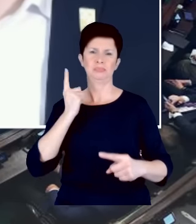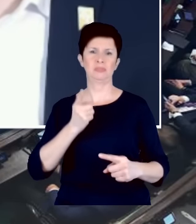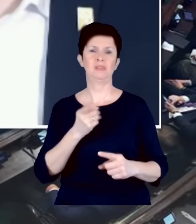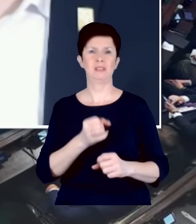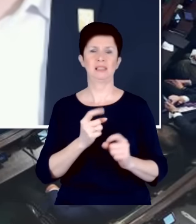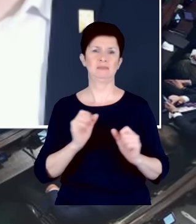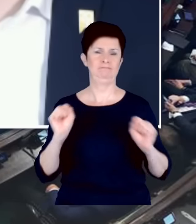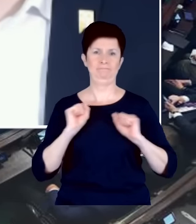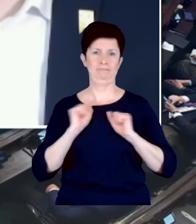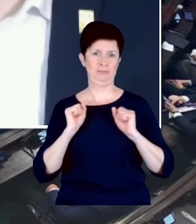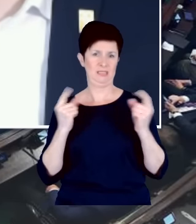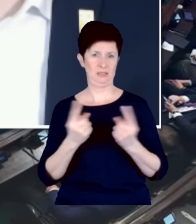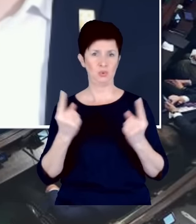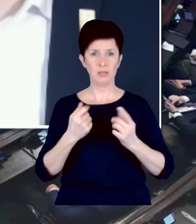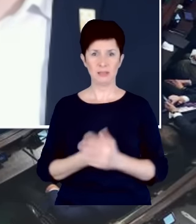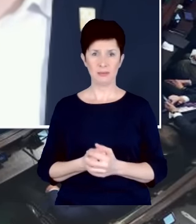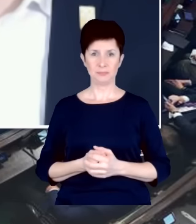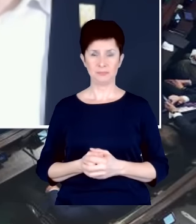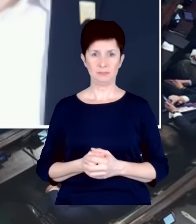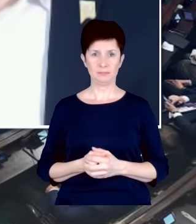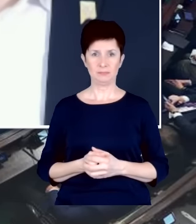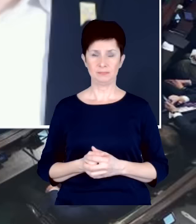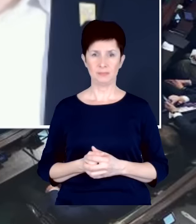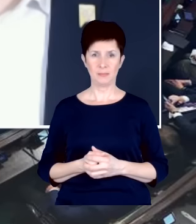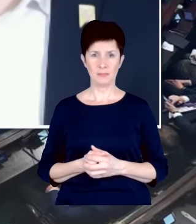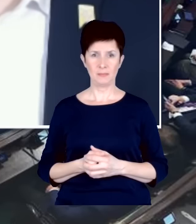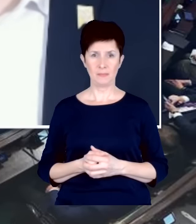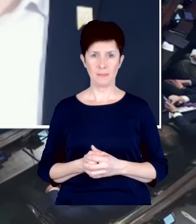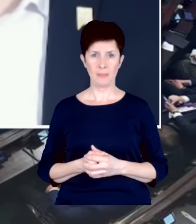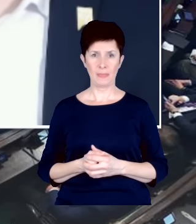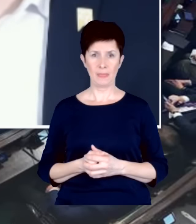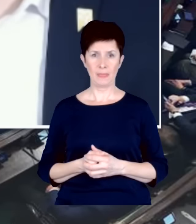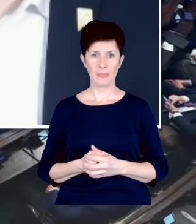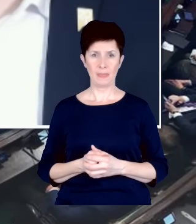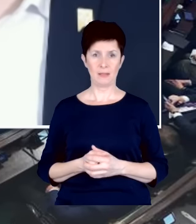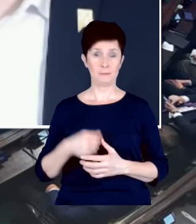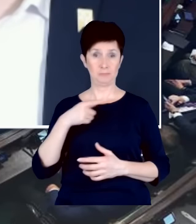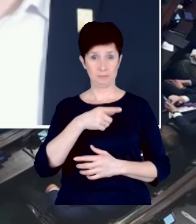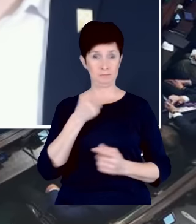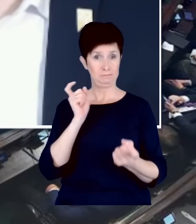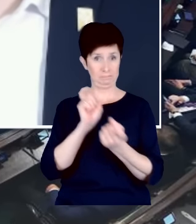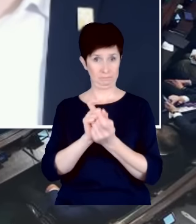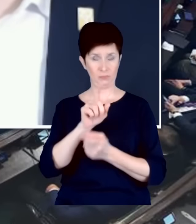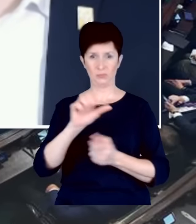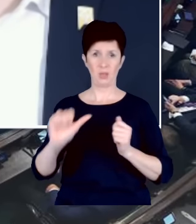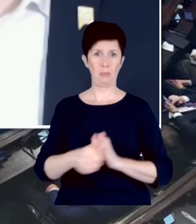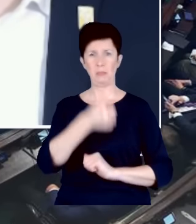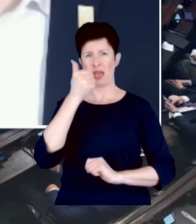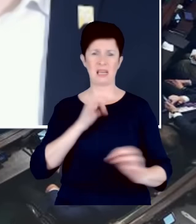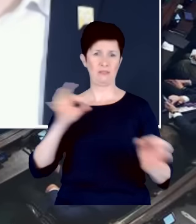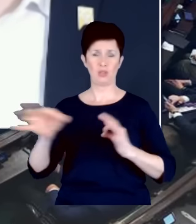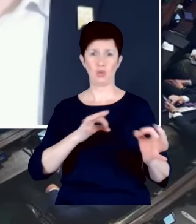dramatyczny obrót? Ten protest, który dzisiaj widzieliśmy, to pierwszy w historii Parlamentu Europejskiego protest, w